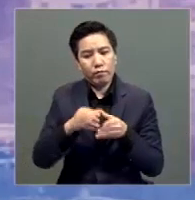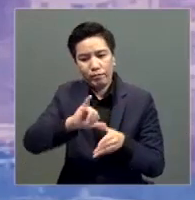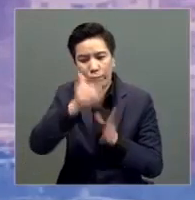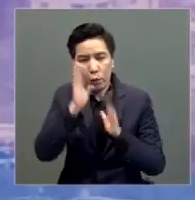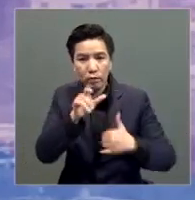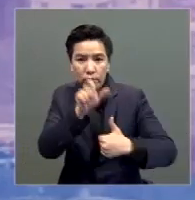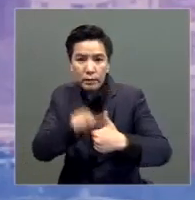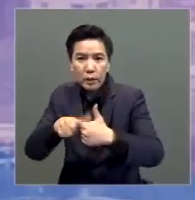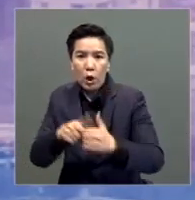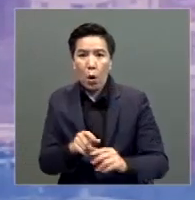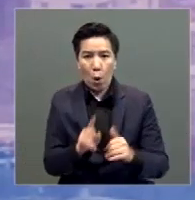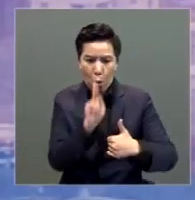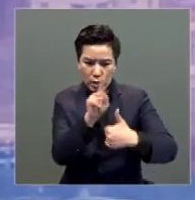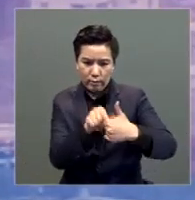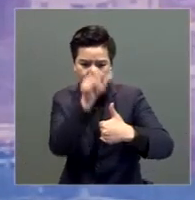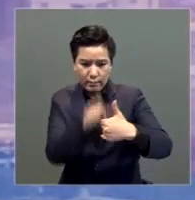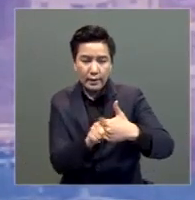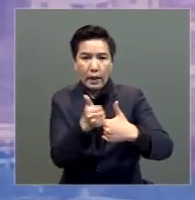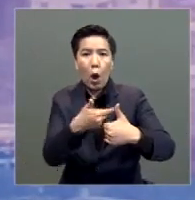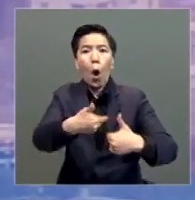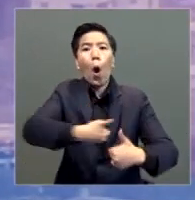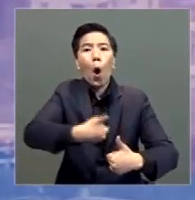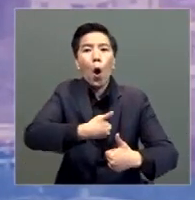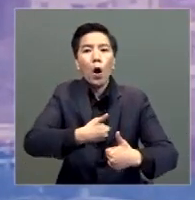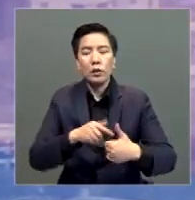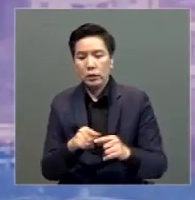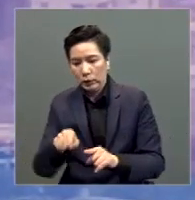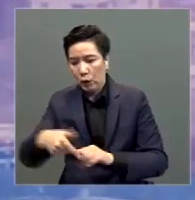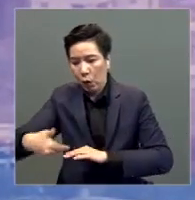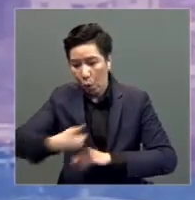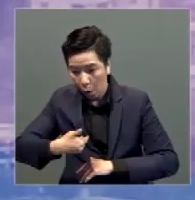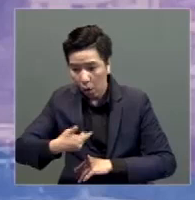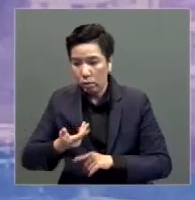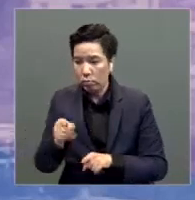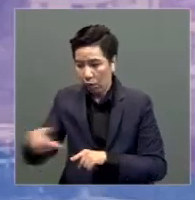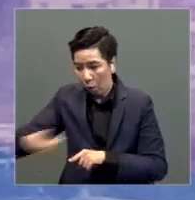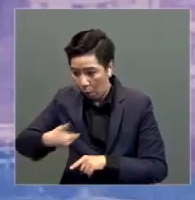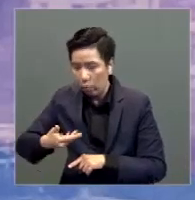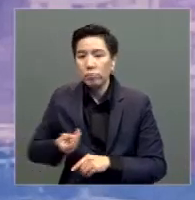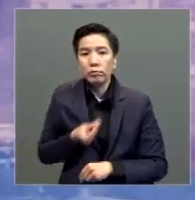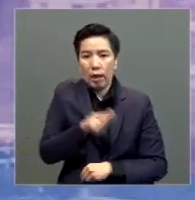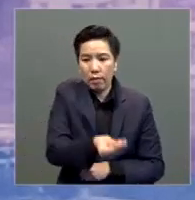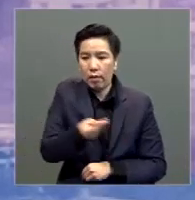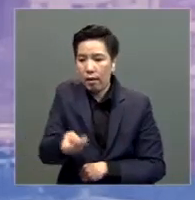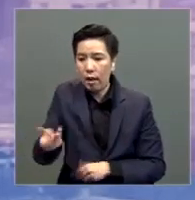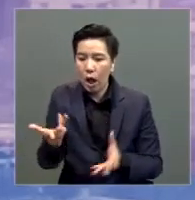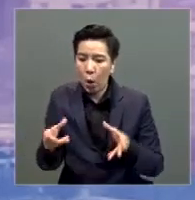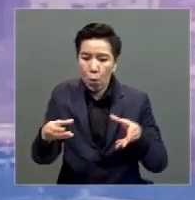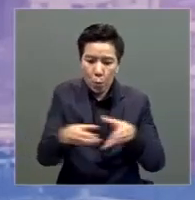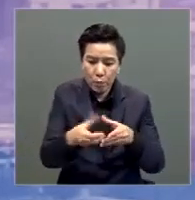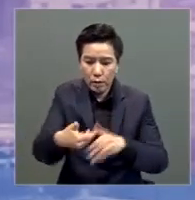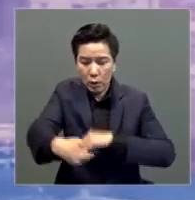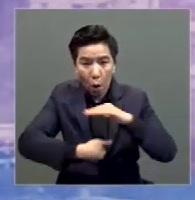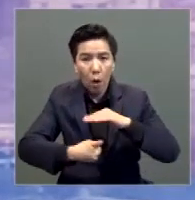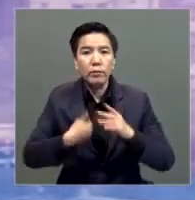เฉพาะในกที่มาขออนุญาตในขอในคอในงอหรือกลุ่มนั้นกลุ่มนี้